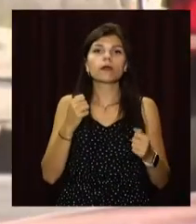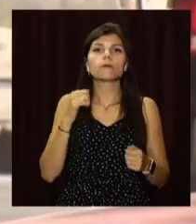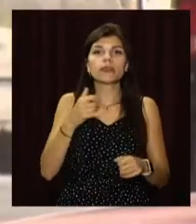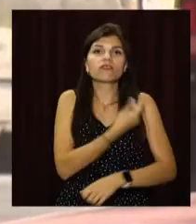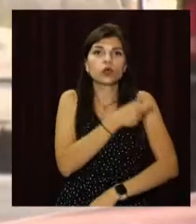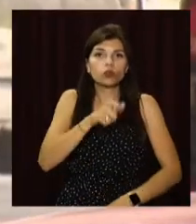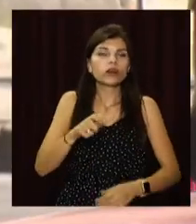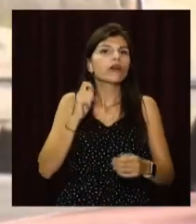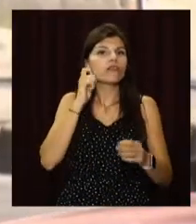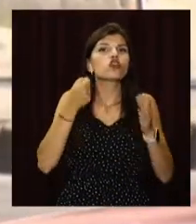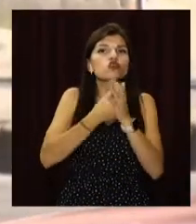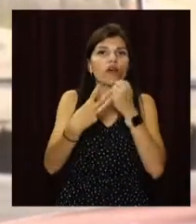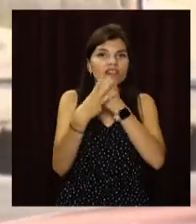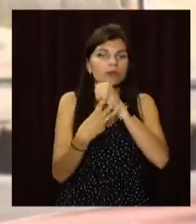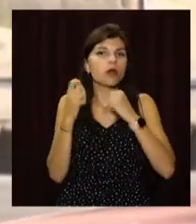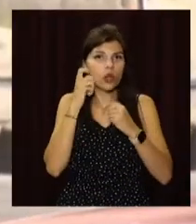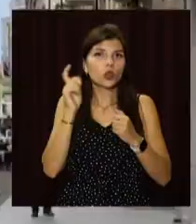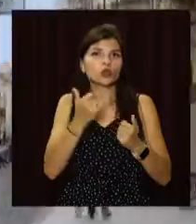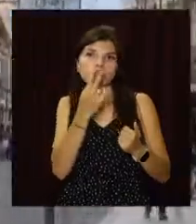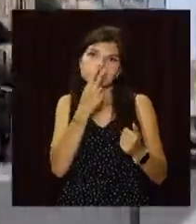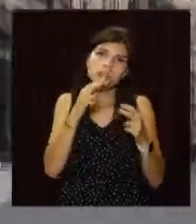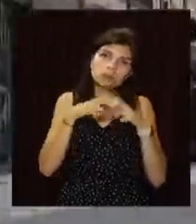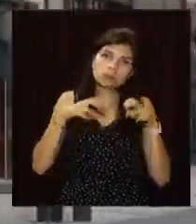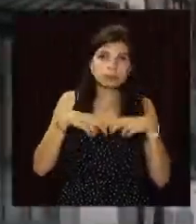людей віком до 18 років.